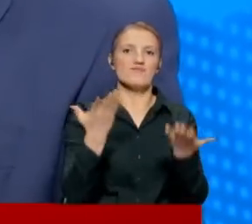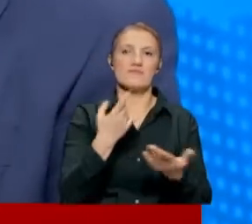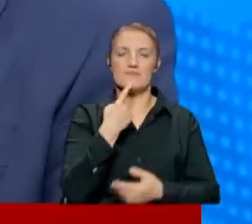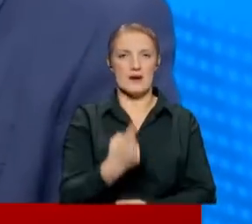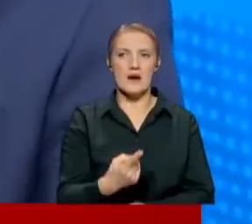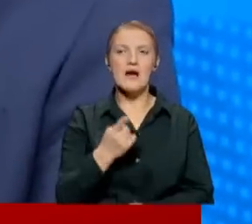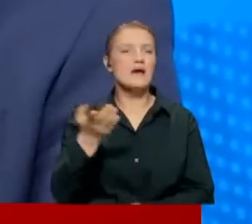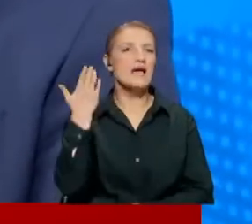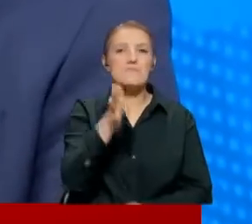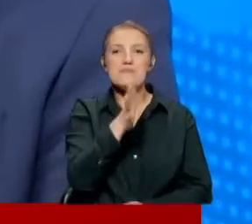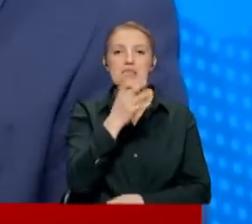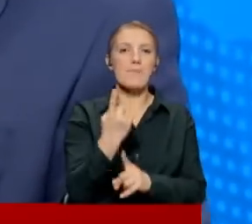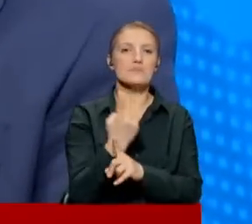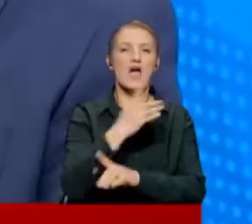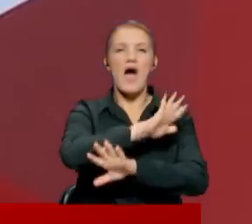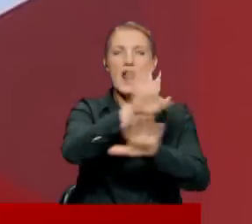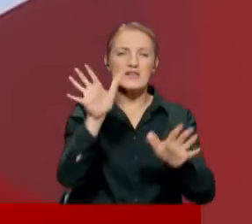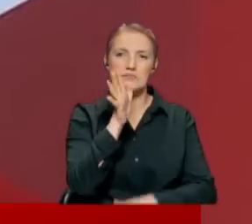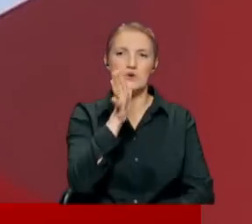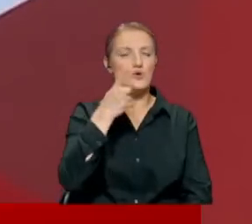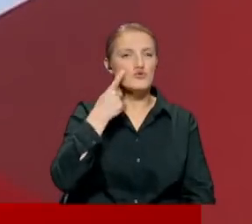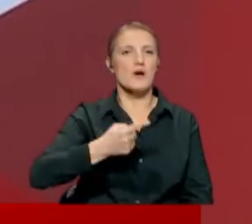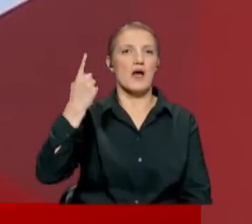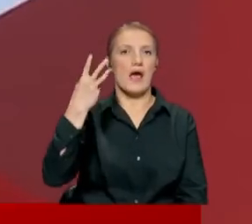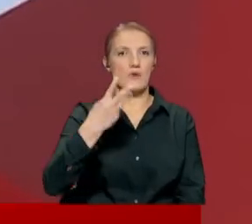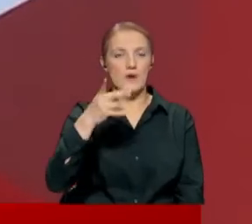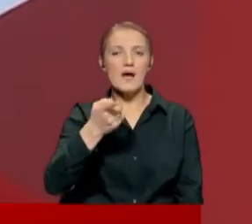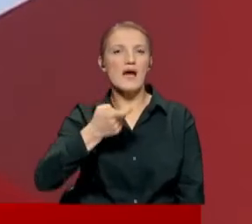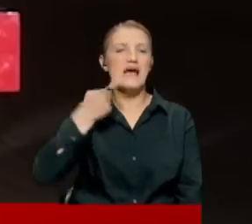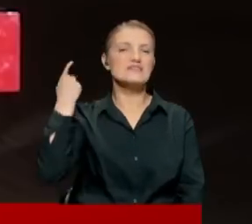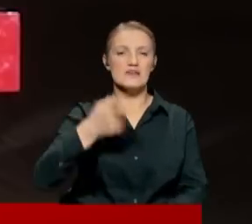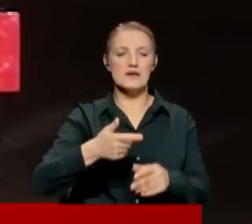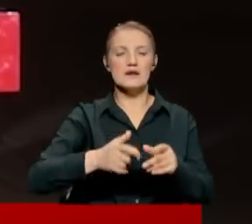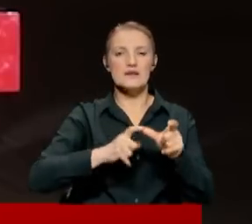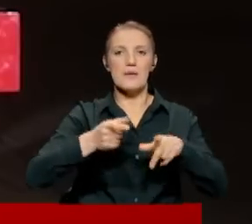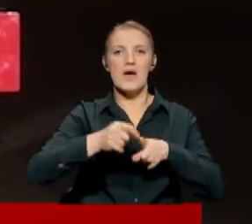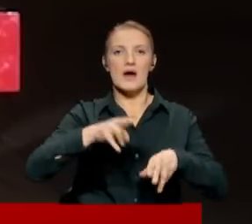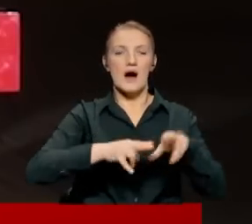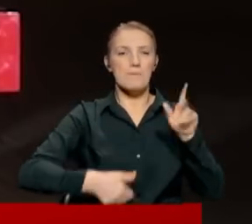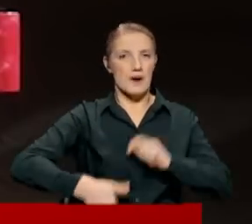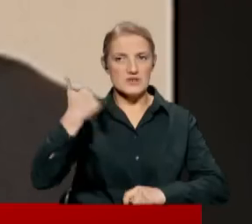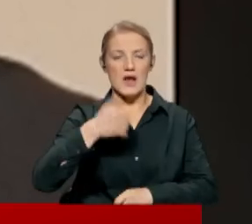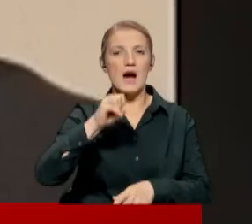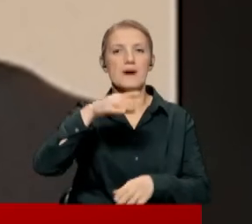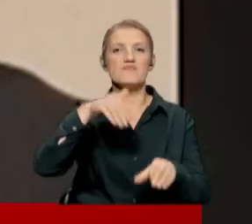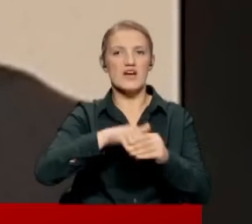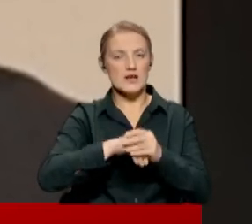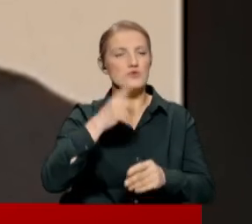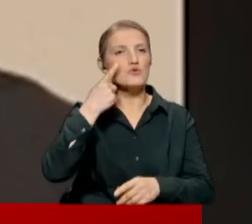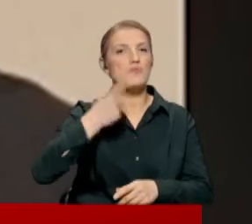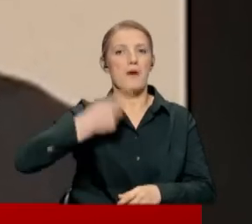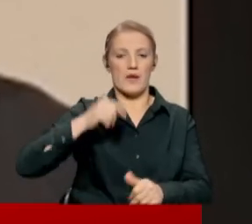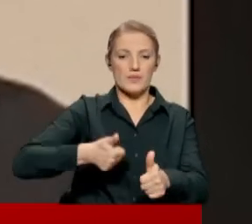ilamı derler Eskiden bunu bilinen bir şey artık herkes biliyor Cumhurbaşkanı Erdoğan eski SPK başkanı AK Parti milletvekili ve